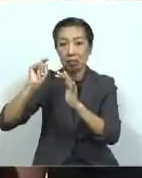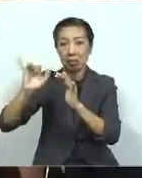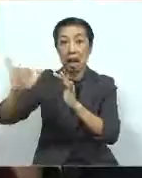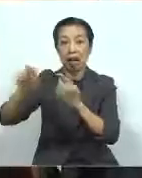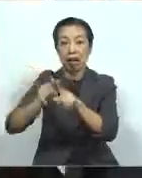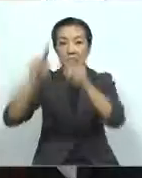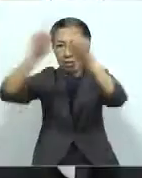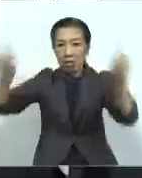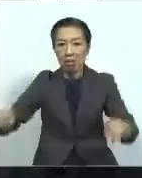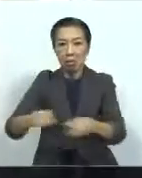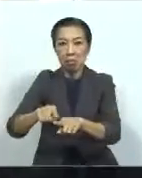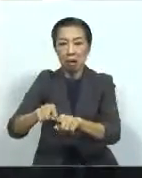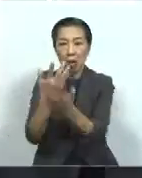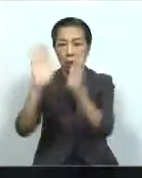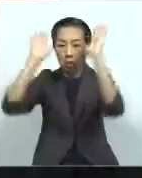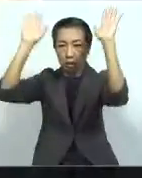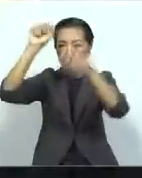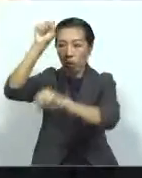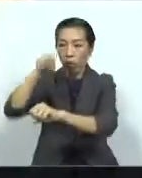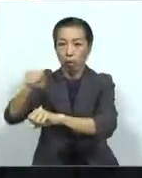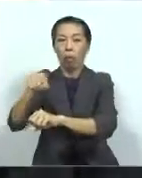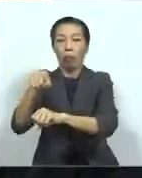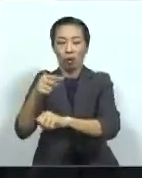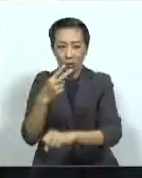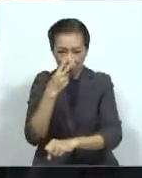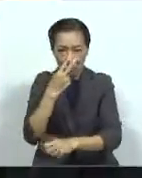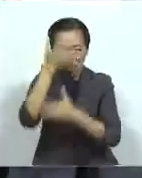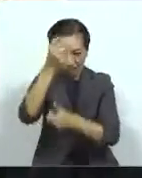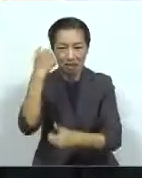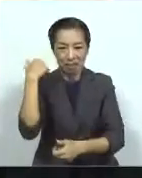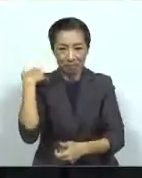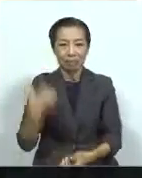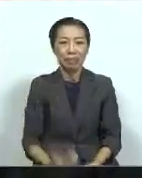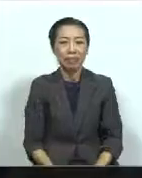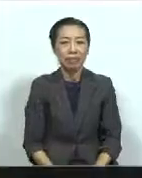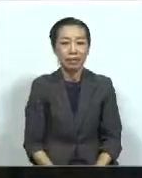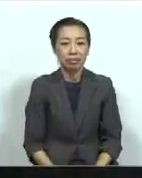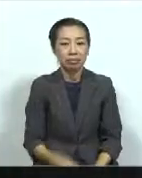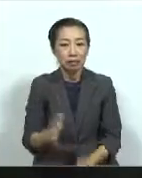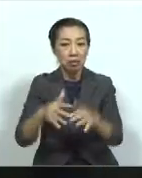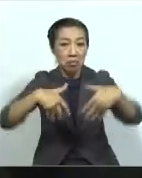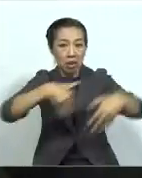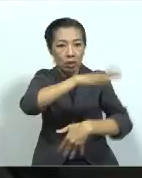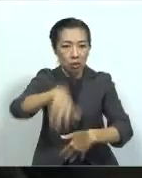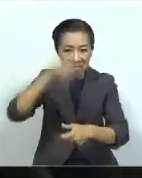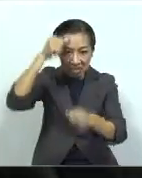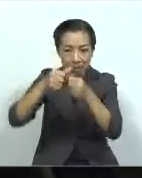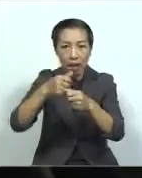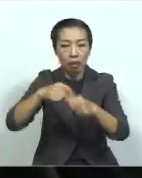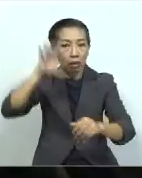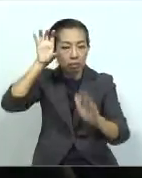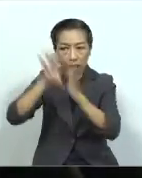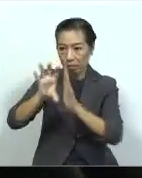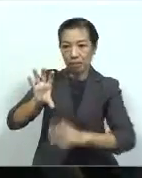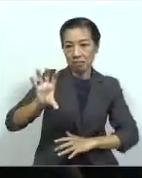นี่ยเป็นที่ฮือฮาในโลกโซเชียลนะฮะรวมพลังฮีโร่กันเลยทีเดียวนะครับ คือเรียกว่าสร้างการจดจำให้กับประชาชนที่อาจจะก